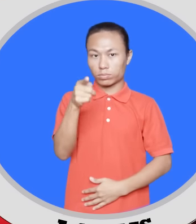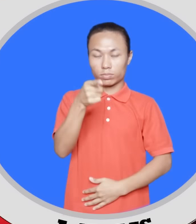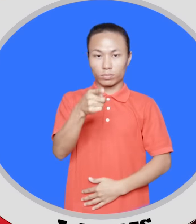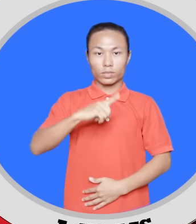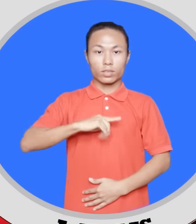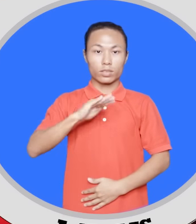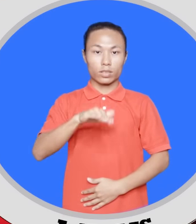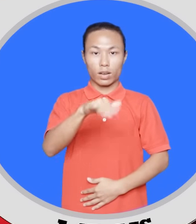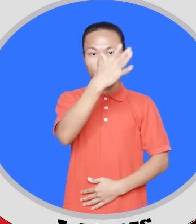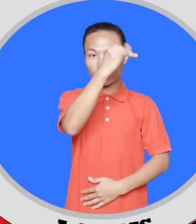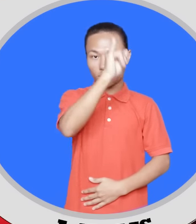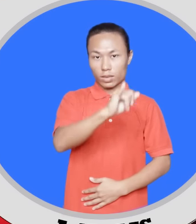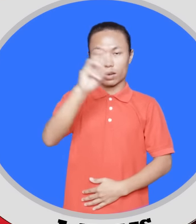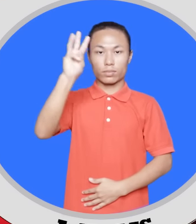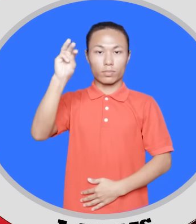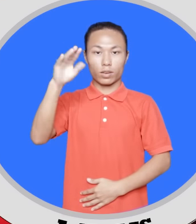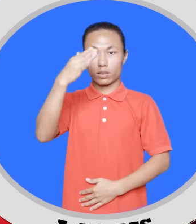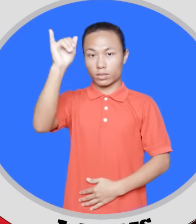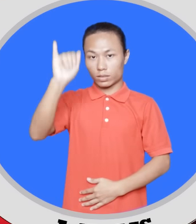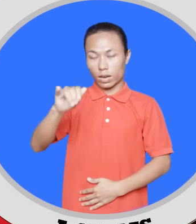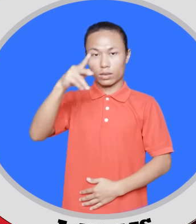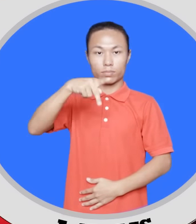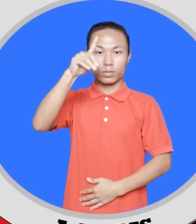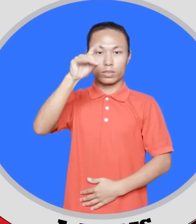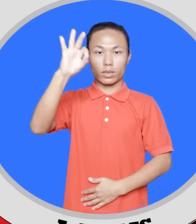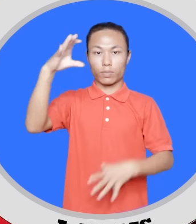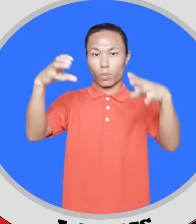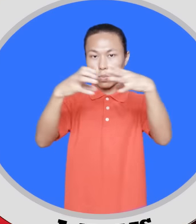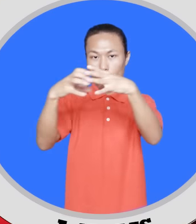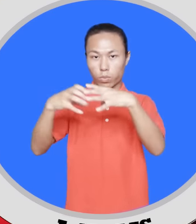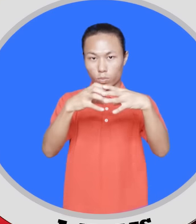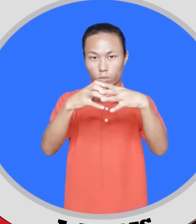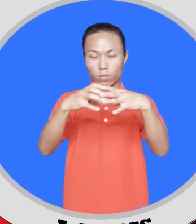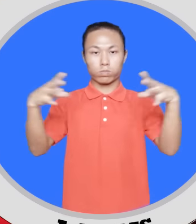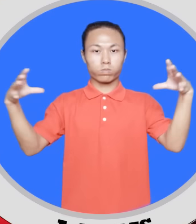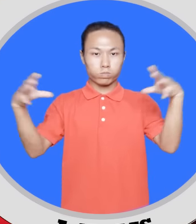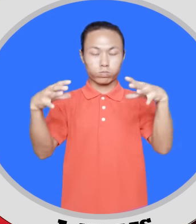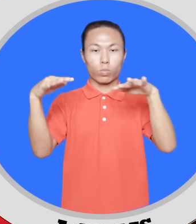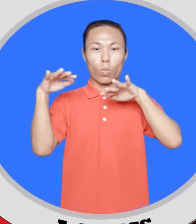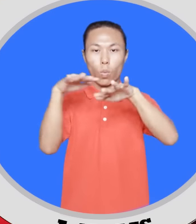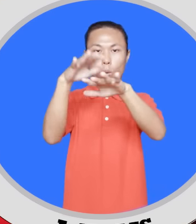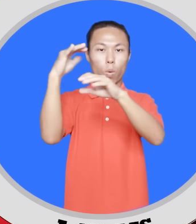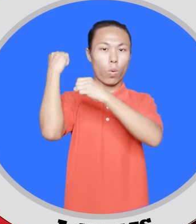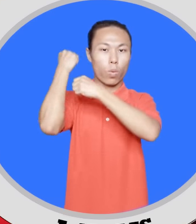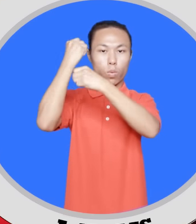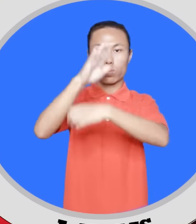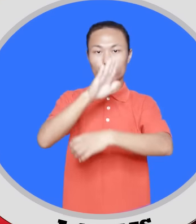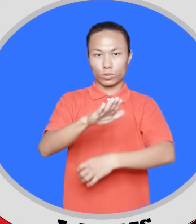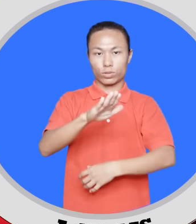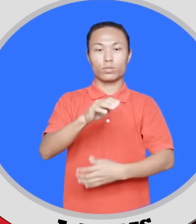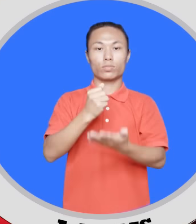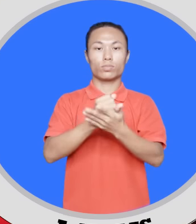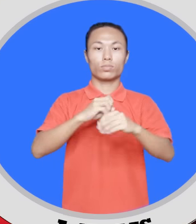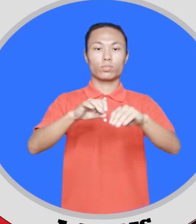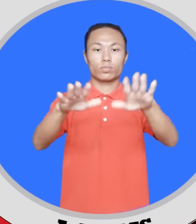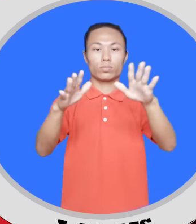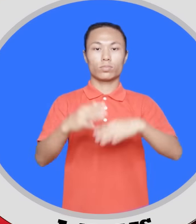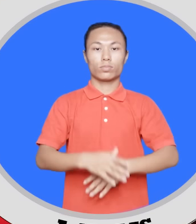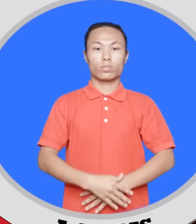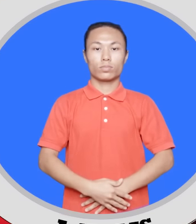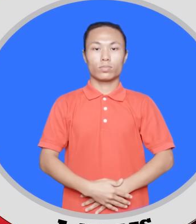ရှမ်းမန်းစစ်စင်ရေးတွေမှာသခိုင်းနဲ့မန္တလေးတိုင်းကတပ်ရင်းတွေပါဝင်တိုက်ခိုက်နေရလို့အမျိုးသားညီညွတ်ရေးအစိုးရကာကွယ်ရေးဝန်ကြီးဌာနက